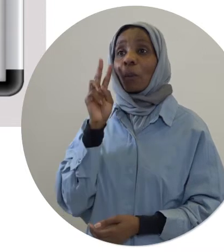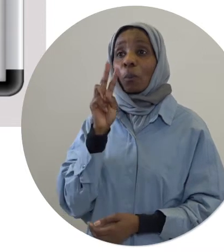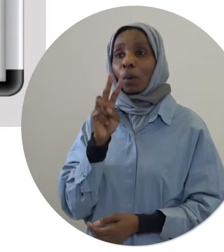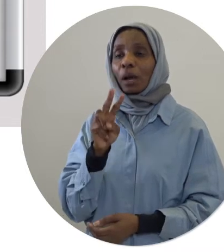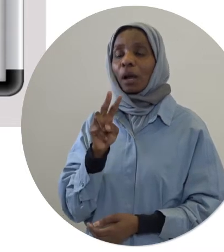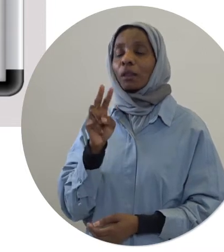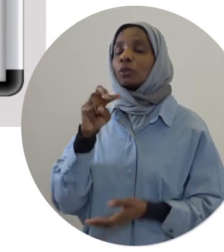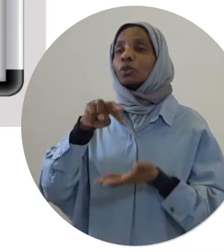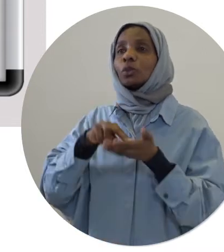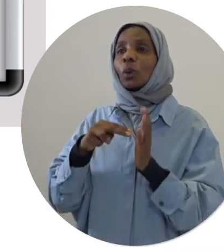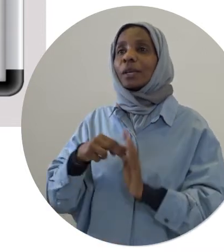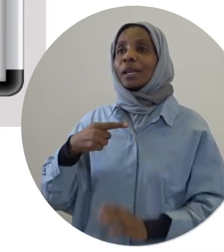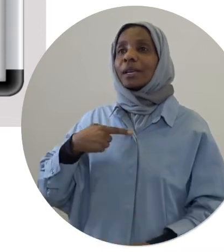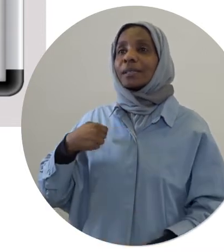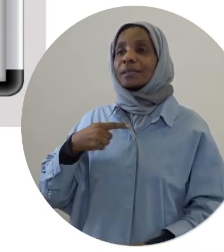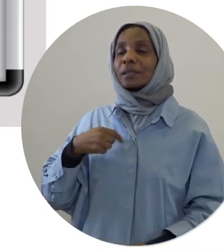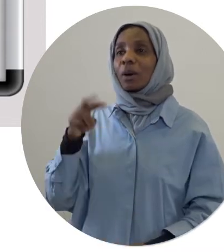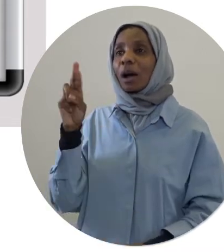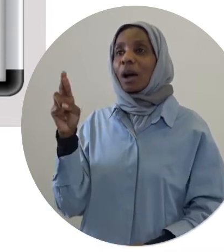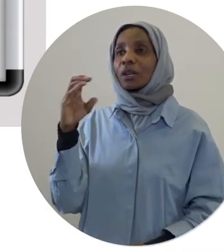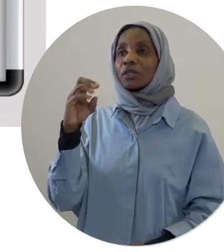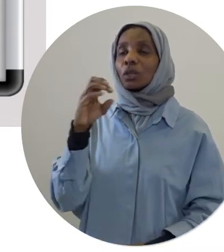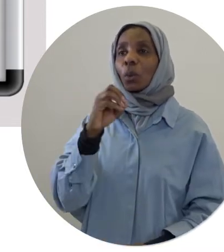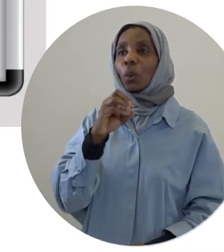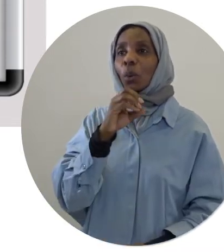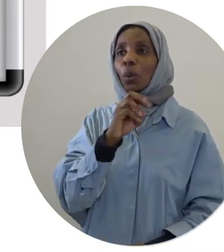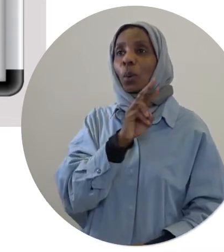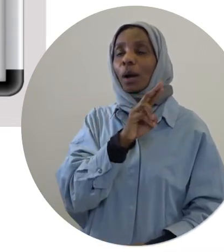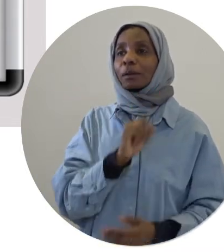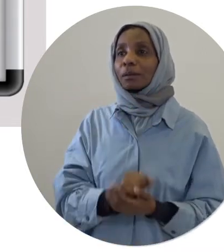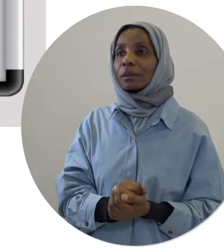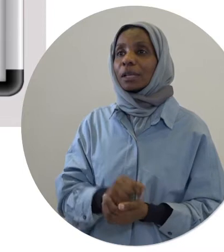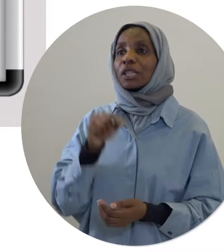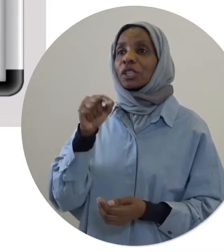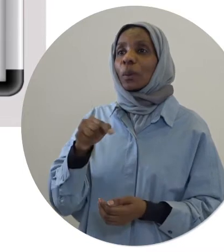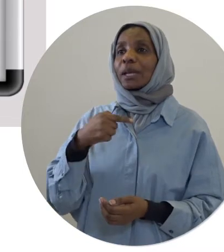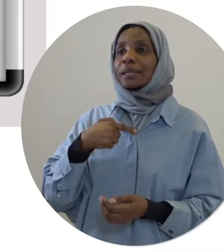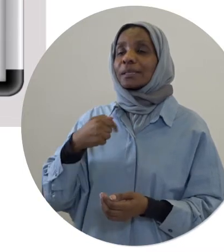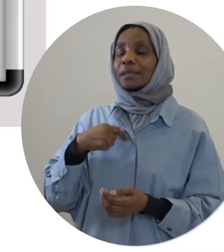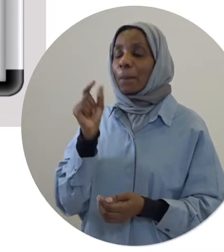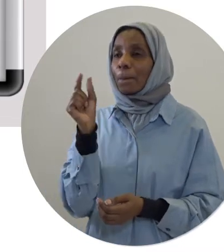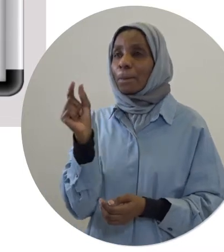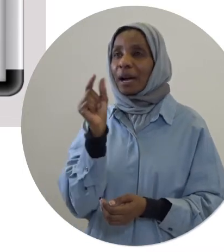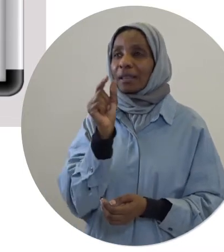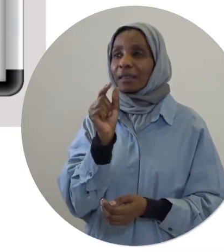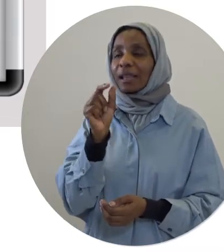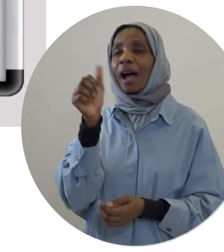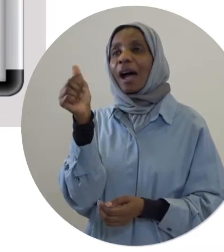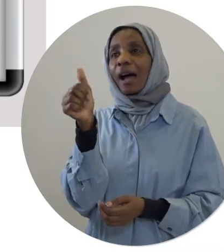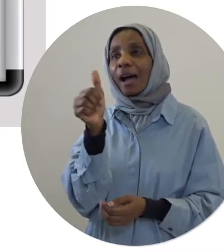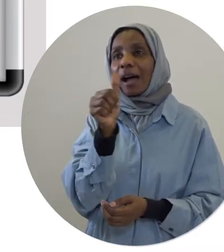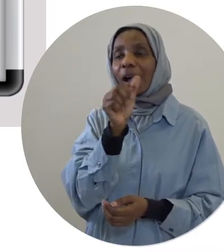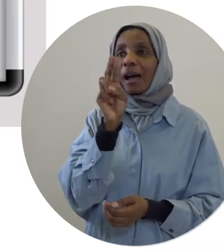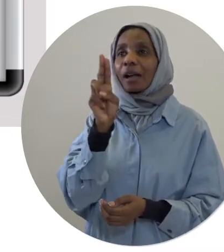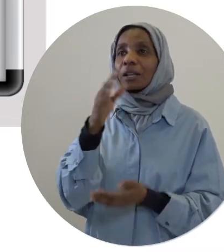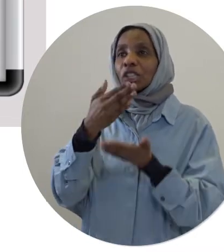ملاحظة، تتم تسمية الإسترات بكتابة اسم الحمض الشائع أو الأيوباك مع استبدال المقطع آت